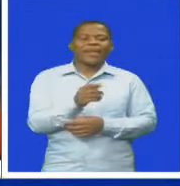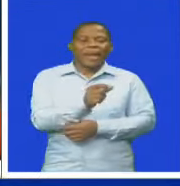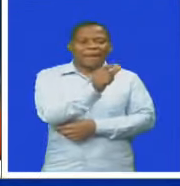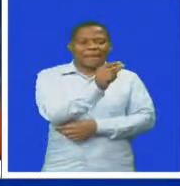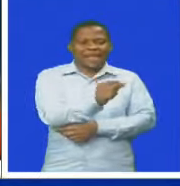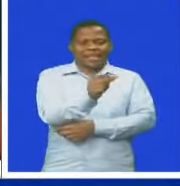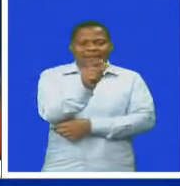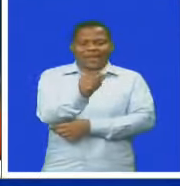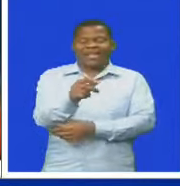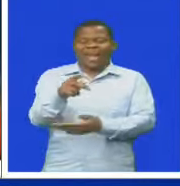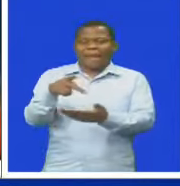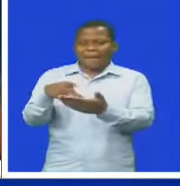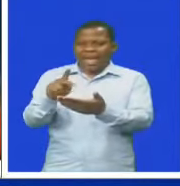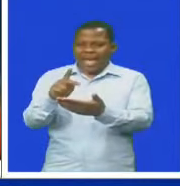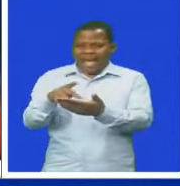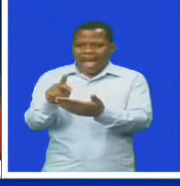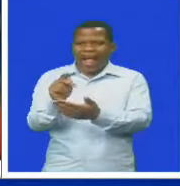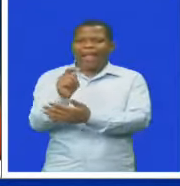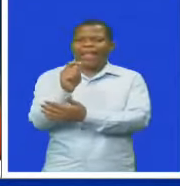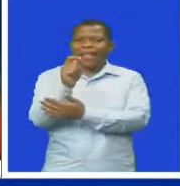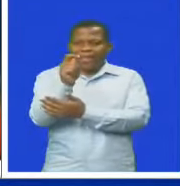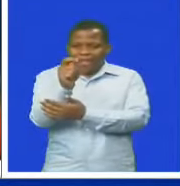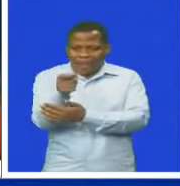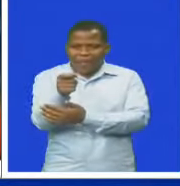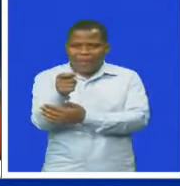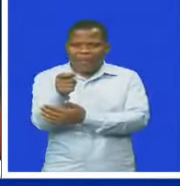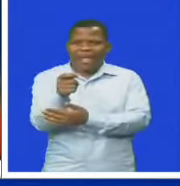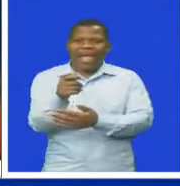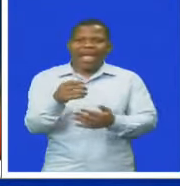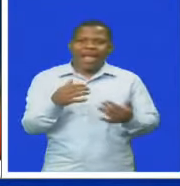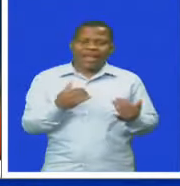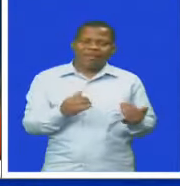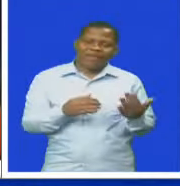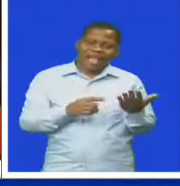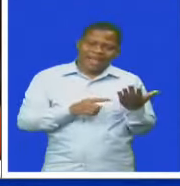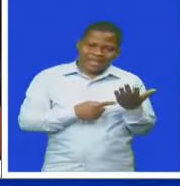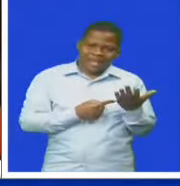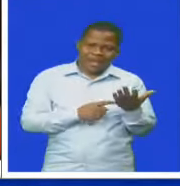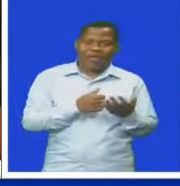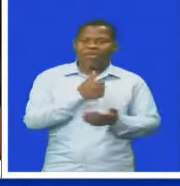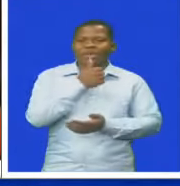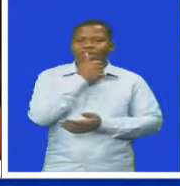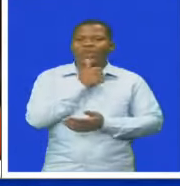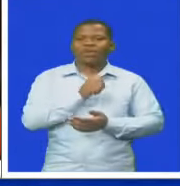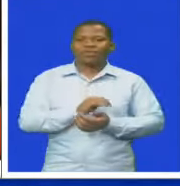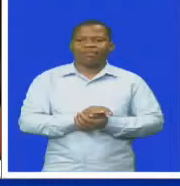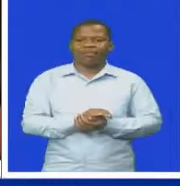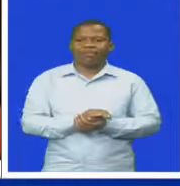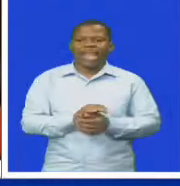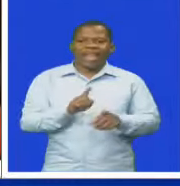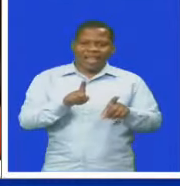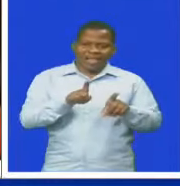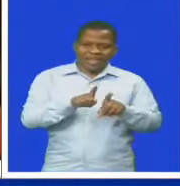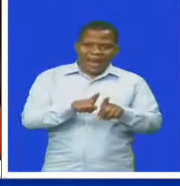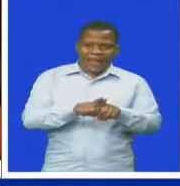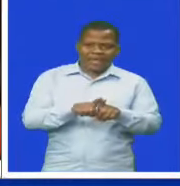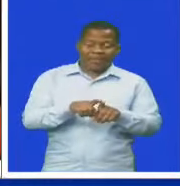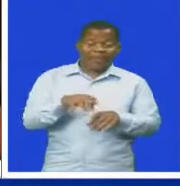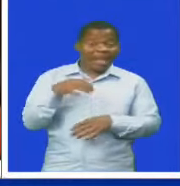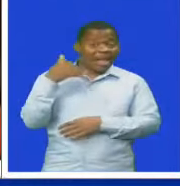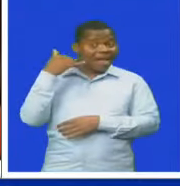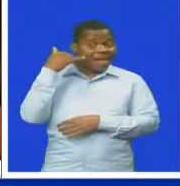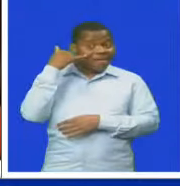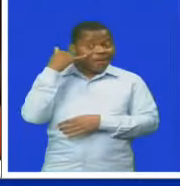ema speed points uyakhona ukuthi uswipe uyakhona futhi nekuthi ubhadale ngelihlelo lwa mobile money nangabungenisa leto